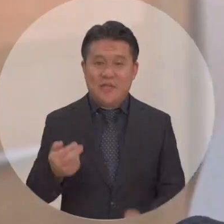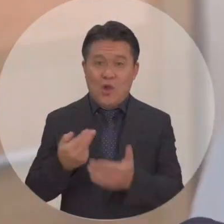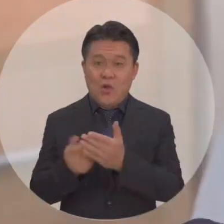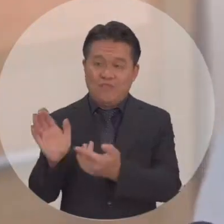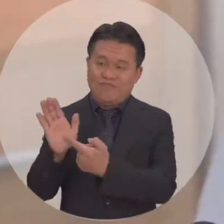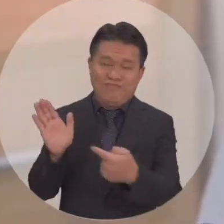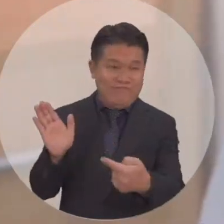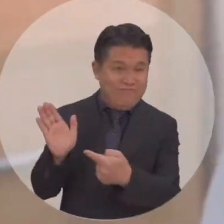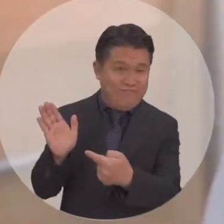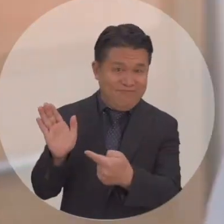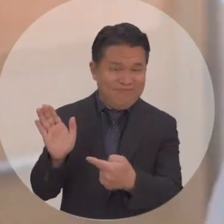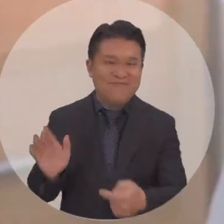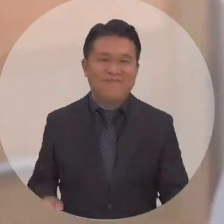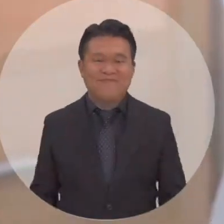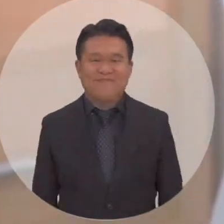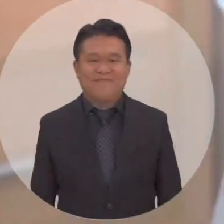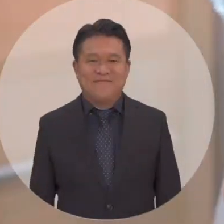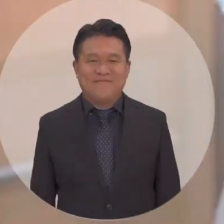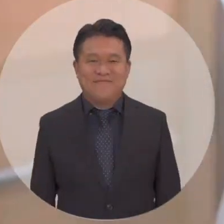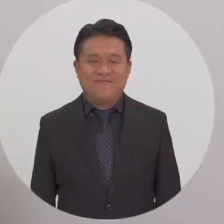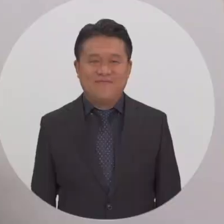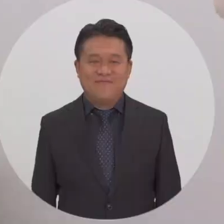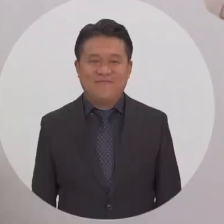대상자에게 거울을 보여줍니다.